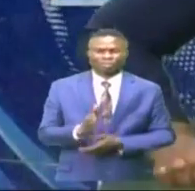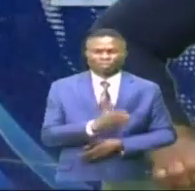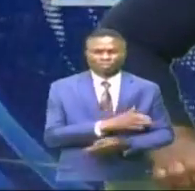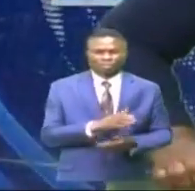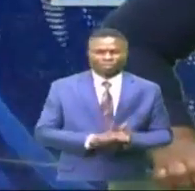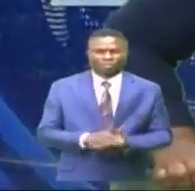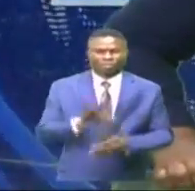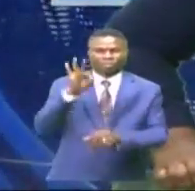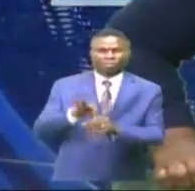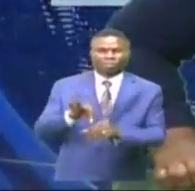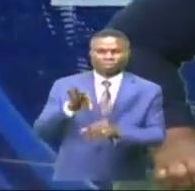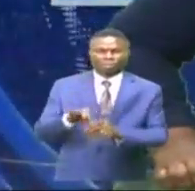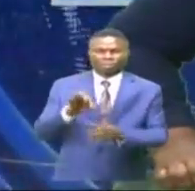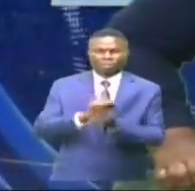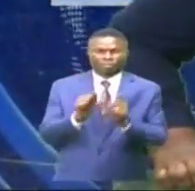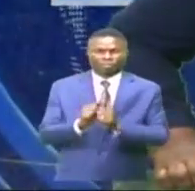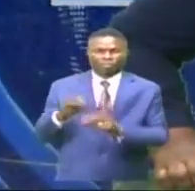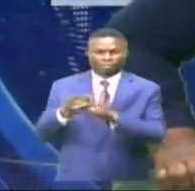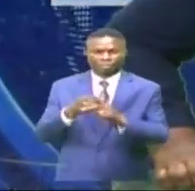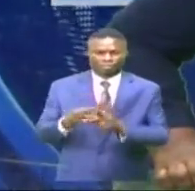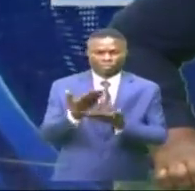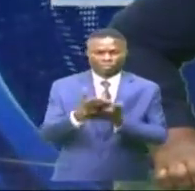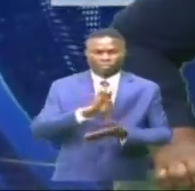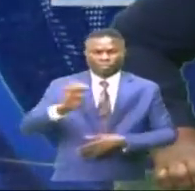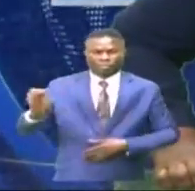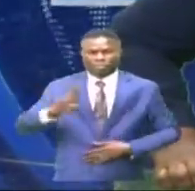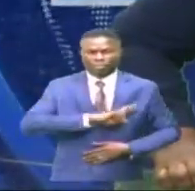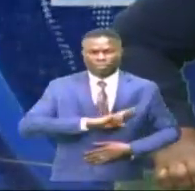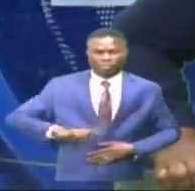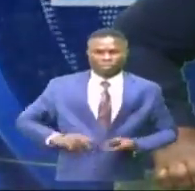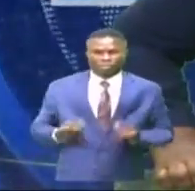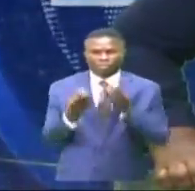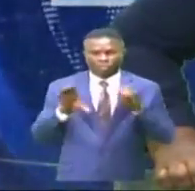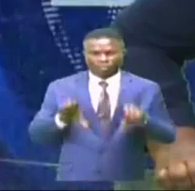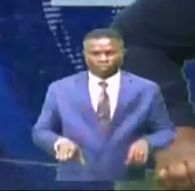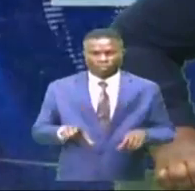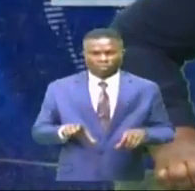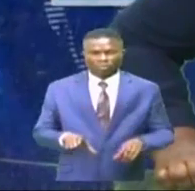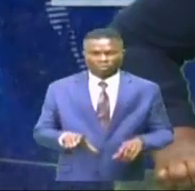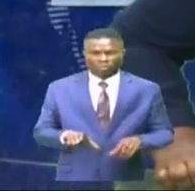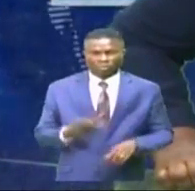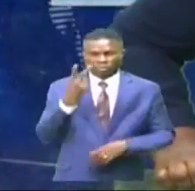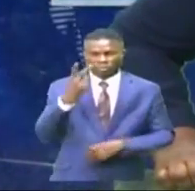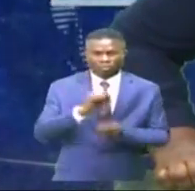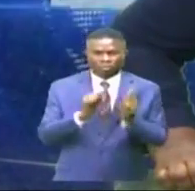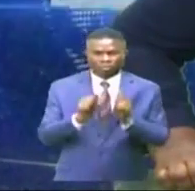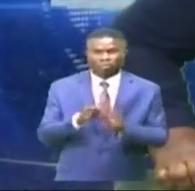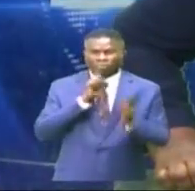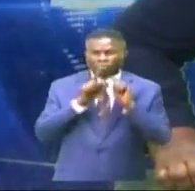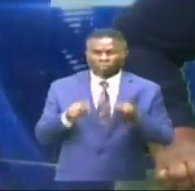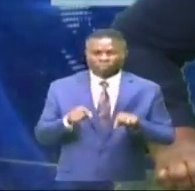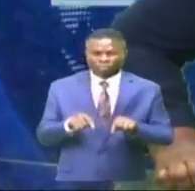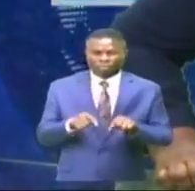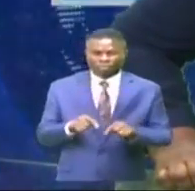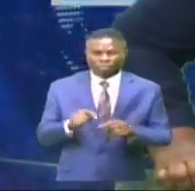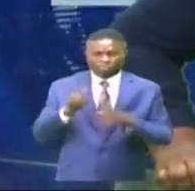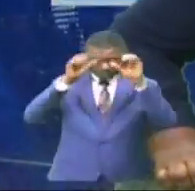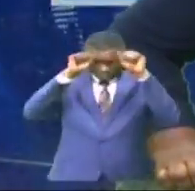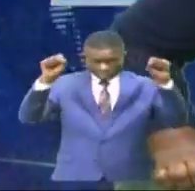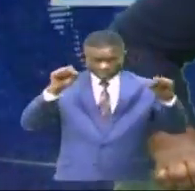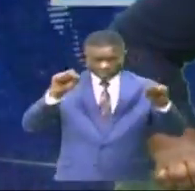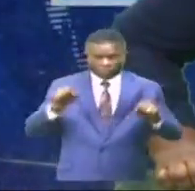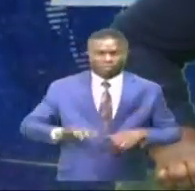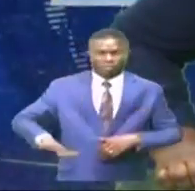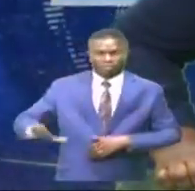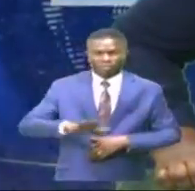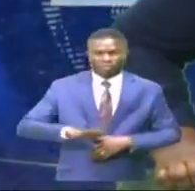les élections et la situation sécuritaire de l'Est de la République démocratique du Congo ces deux points ont été au centre de l'entretien entre le Président de